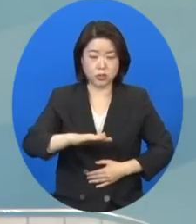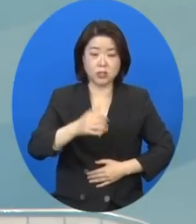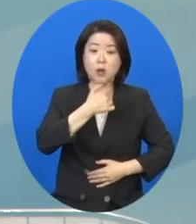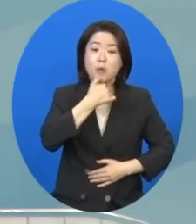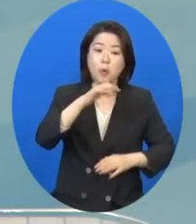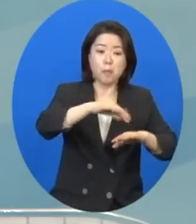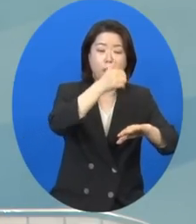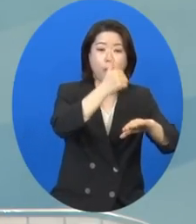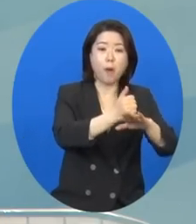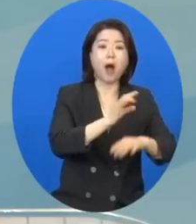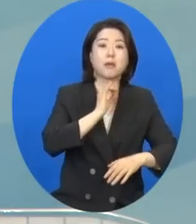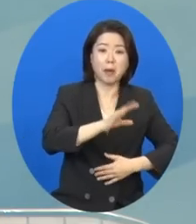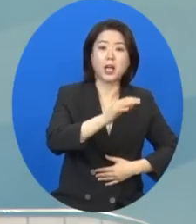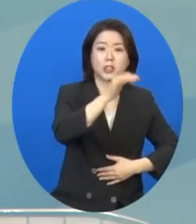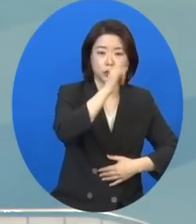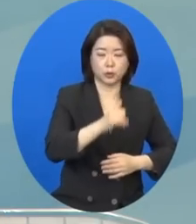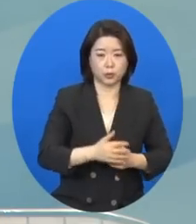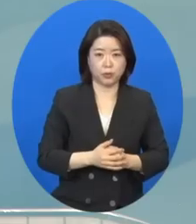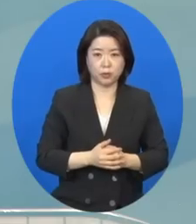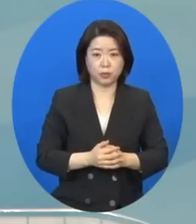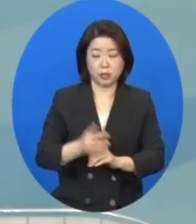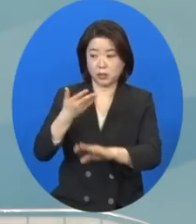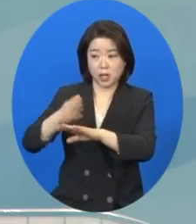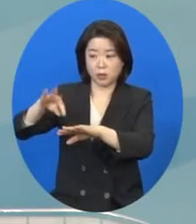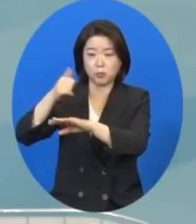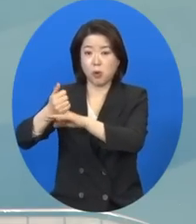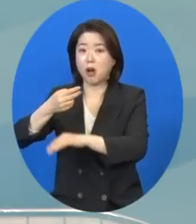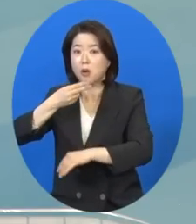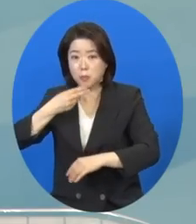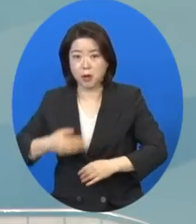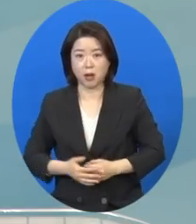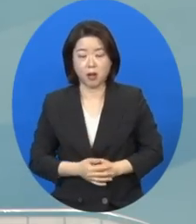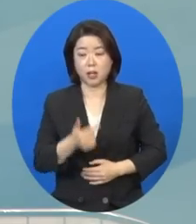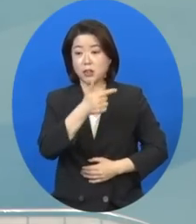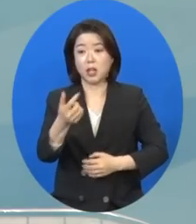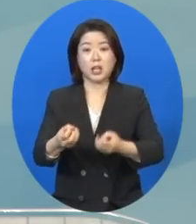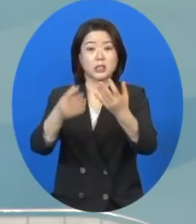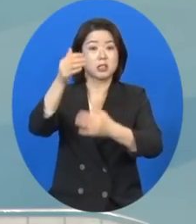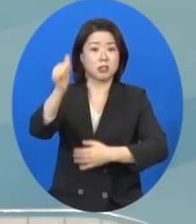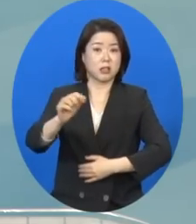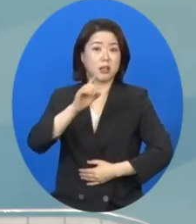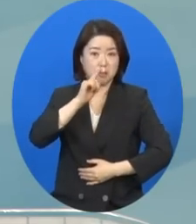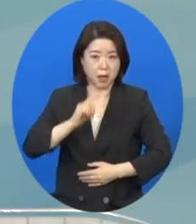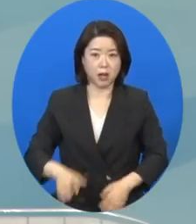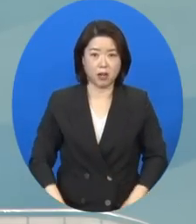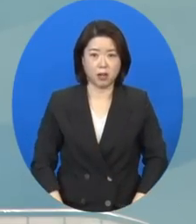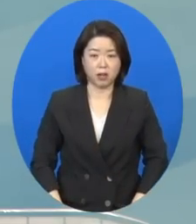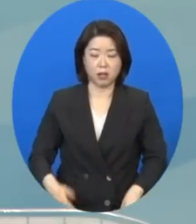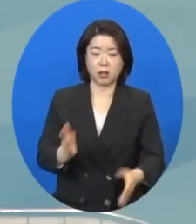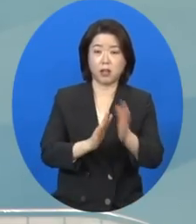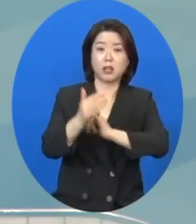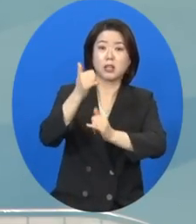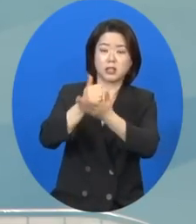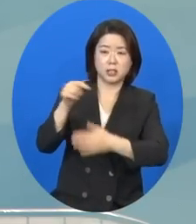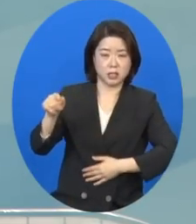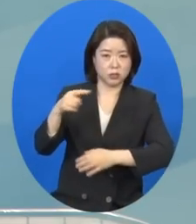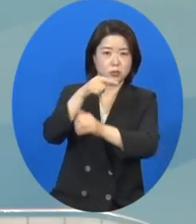밖에는 왕이 없습니다 대제사장의 말입니다 예수님을